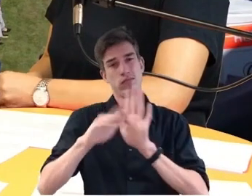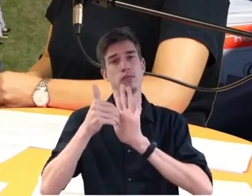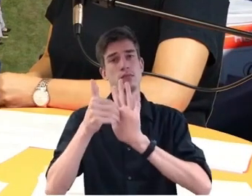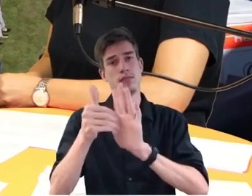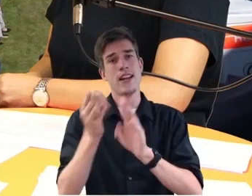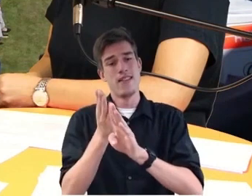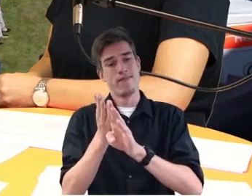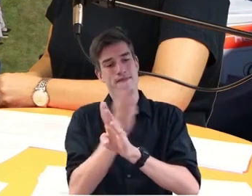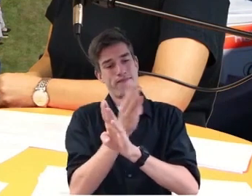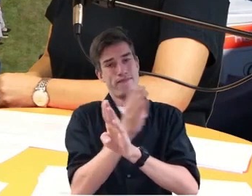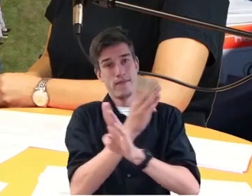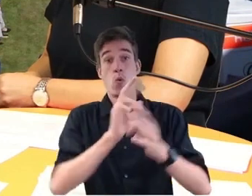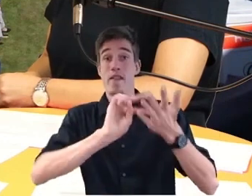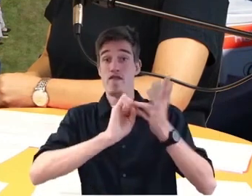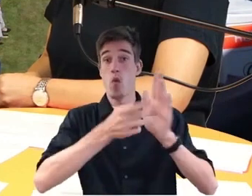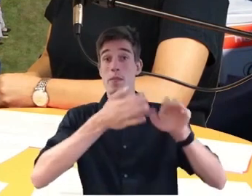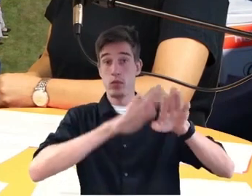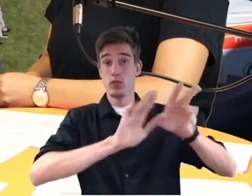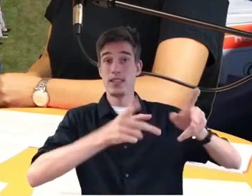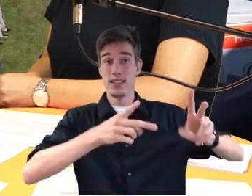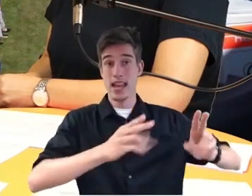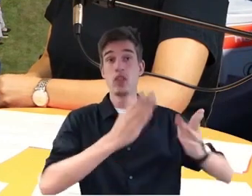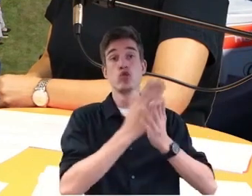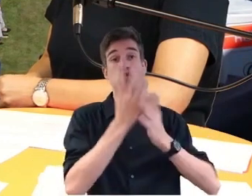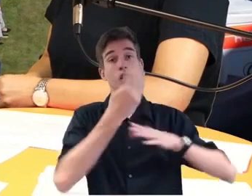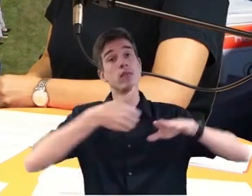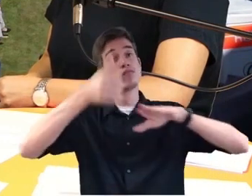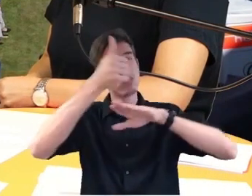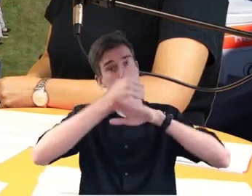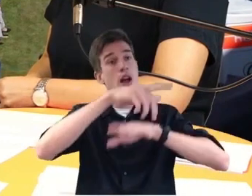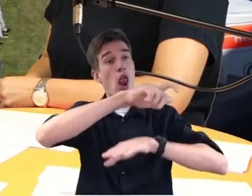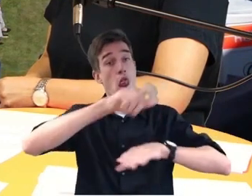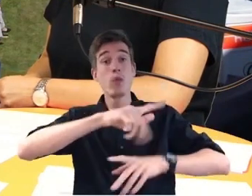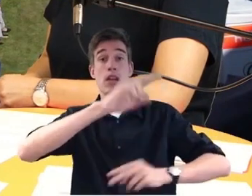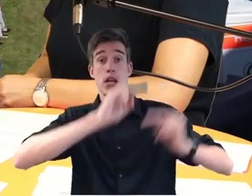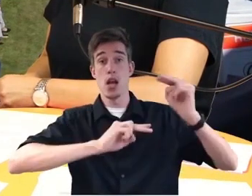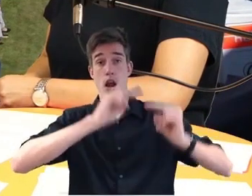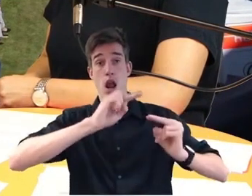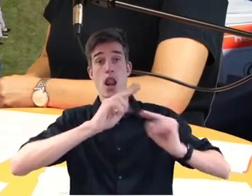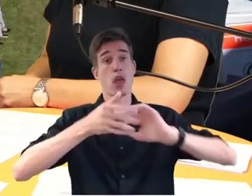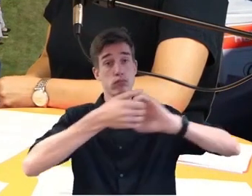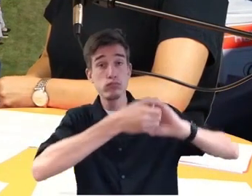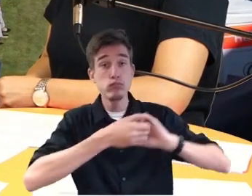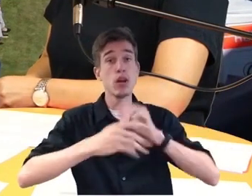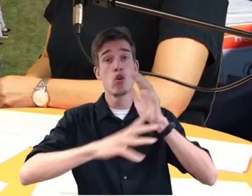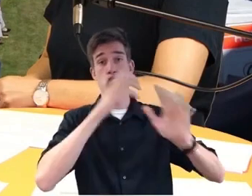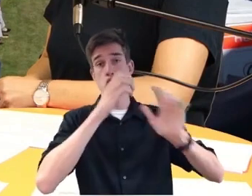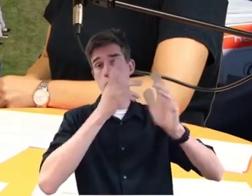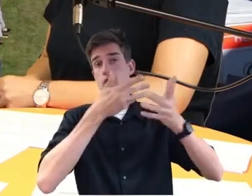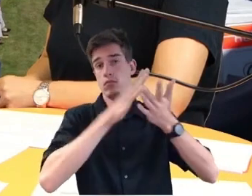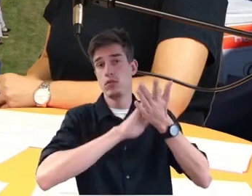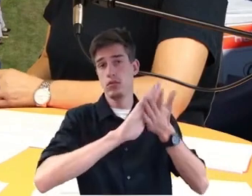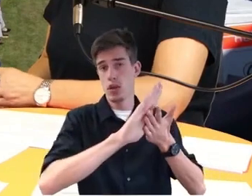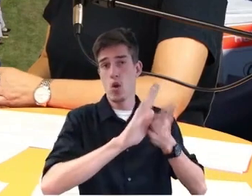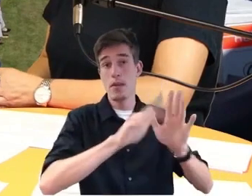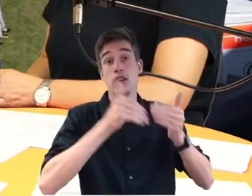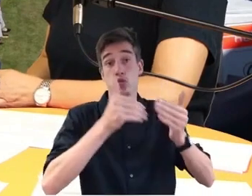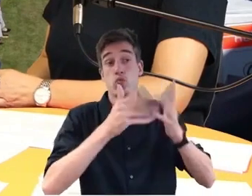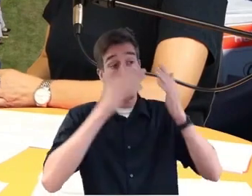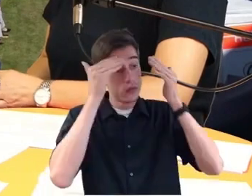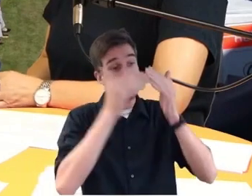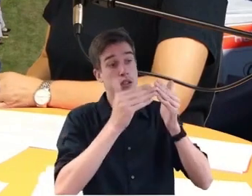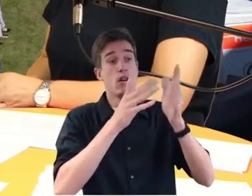vorbereitungsphase sich die krisen managerinnen und manager auch kennenlernen und netzwerke bilden und da ist es das fachthema natürlich schon